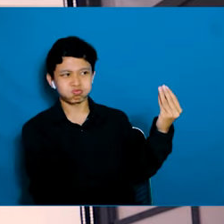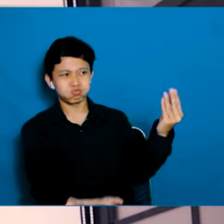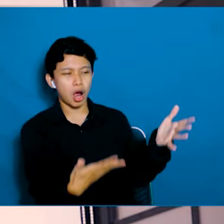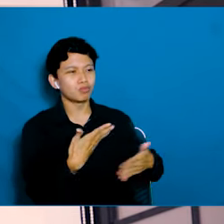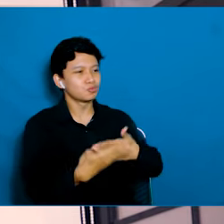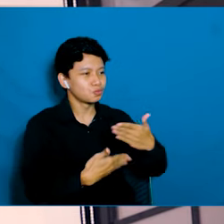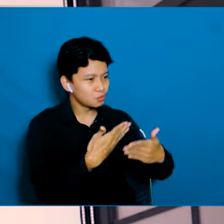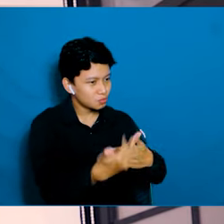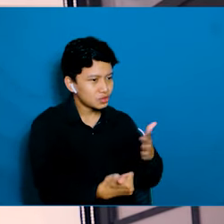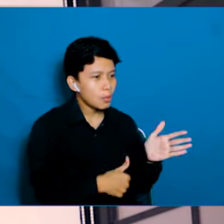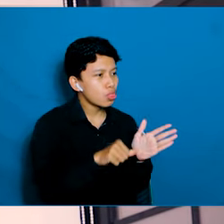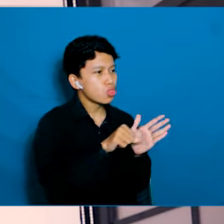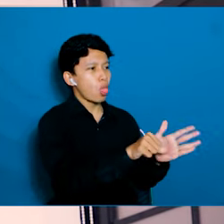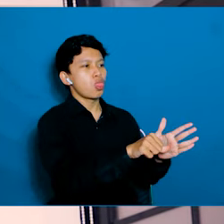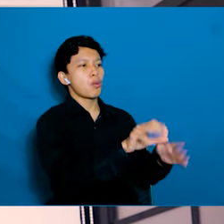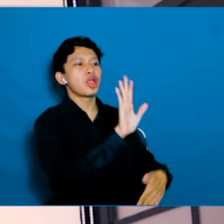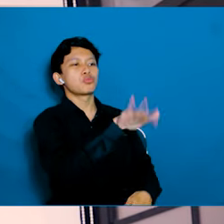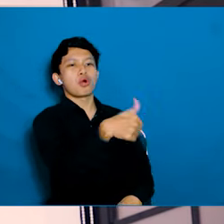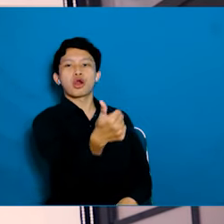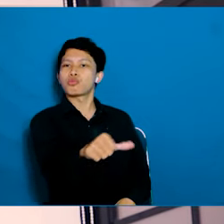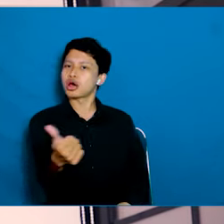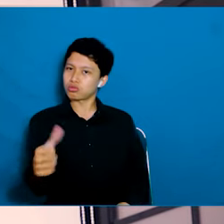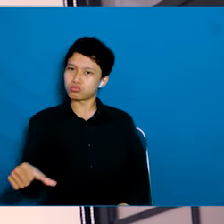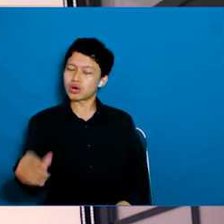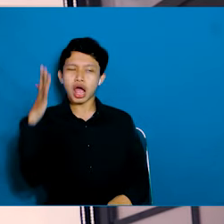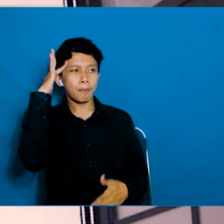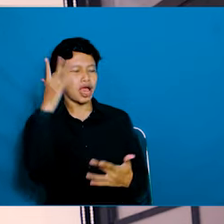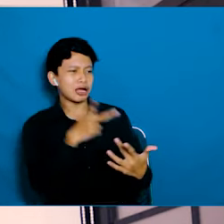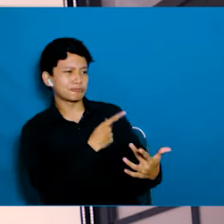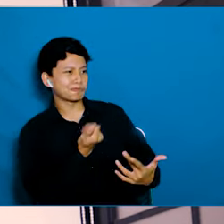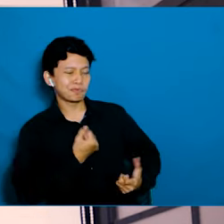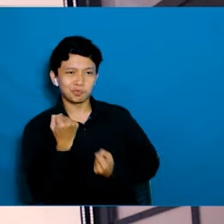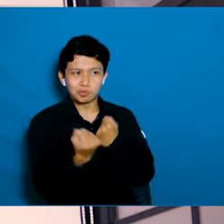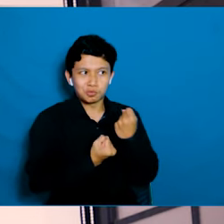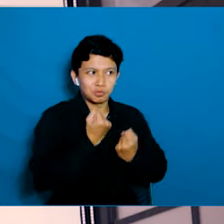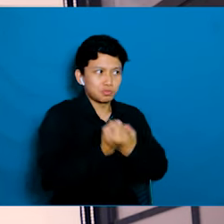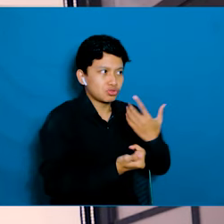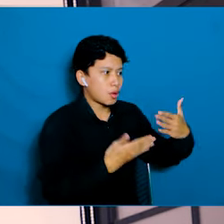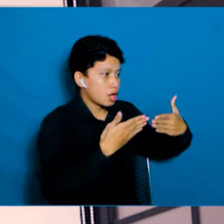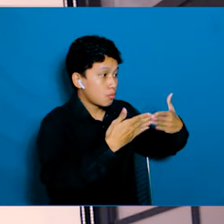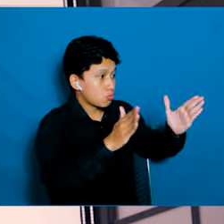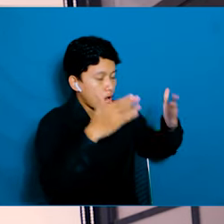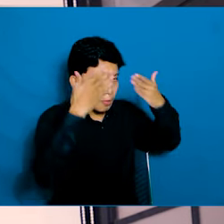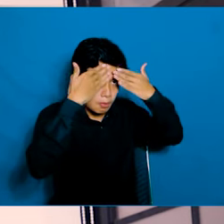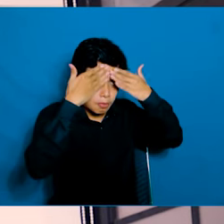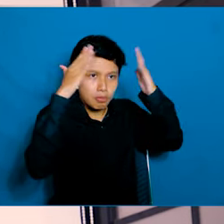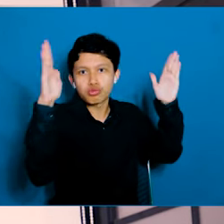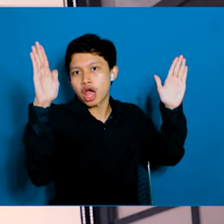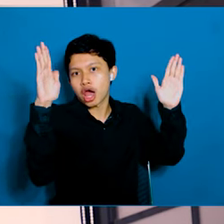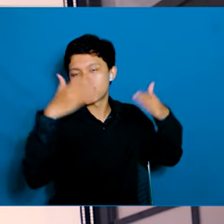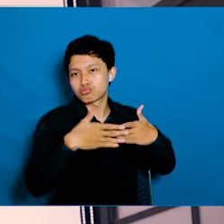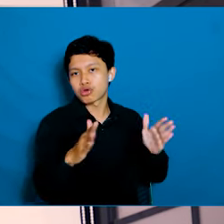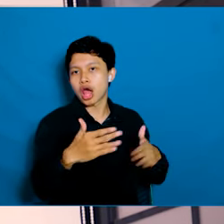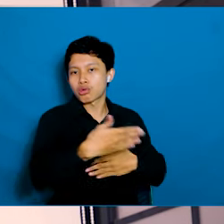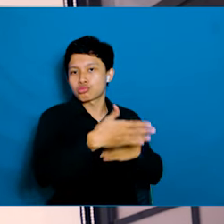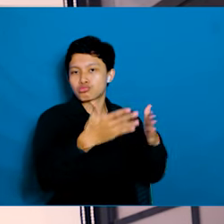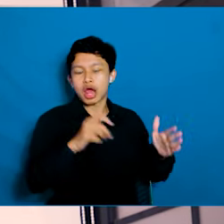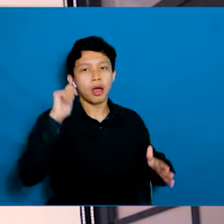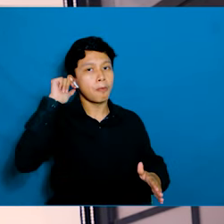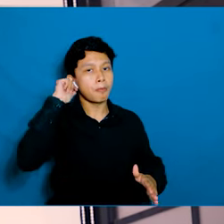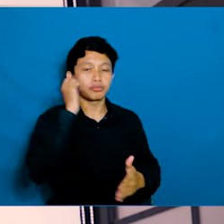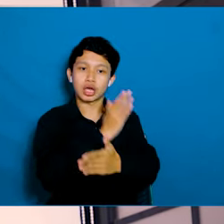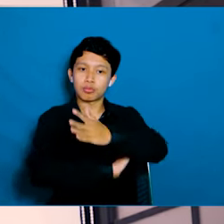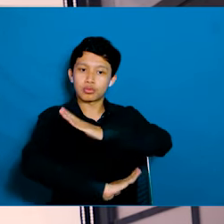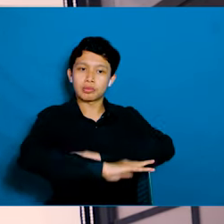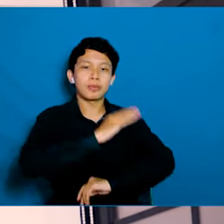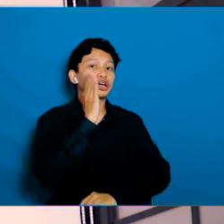penerus kita gitu ya. Nah, kira-kira apa sih yang bisa kita lakukan untuk membuka ruang-ruang kepada perempuan